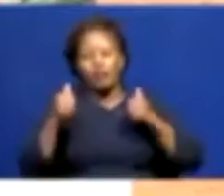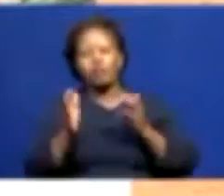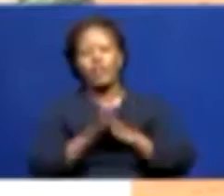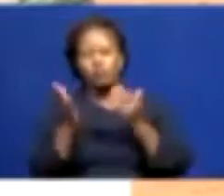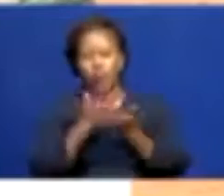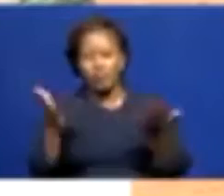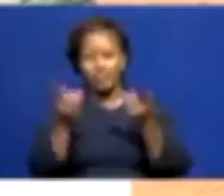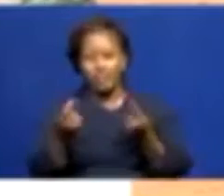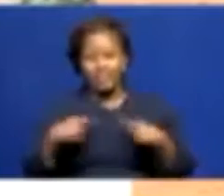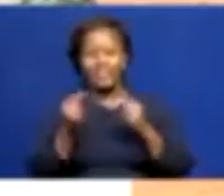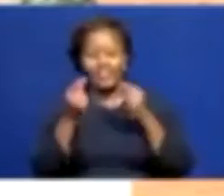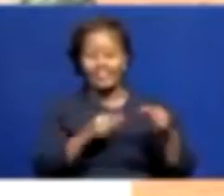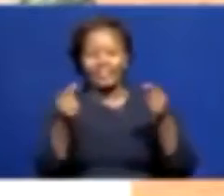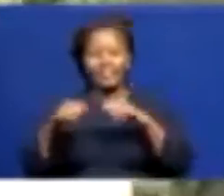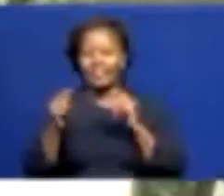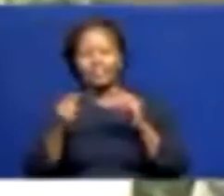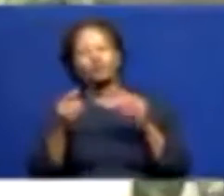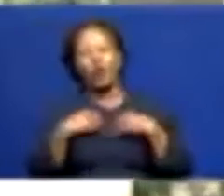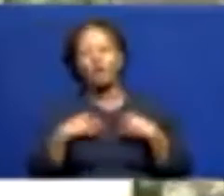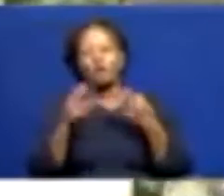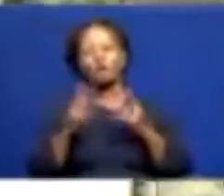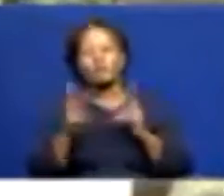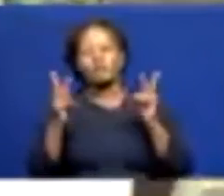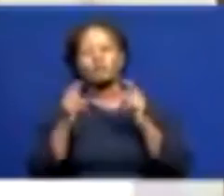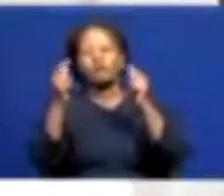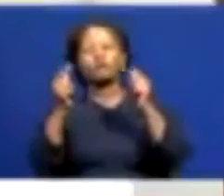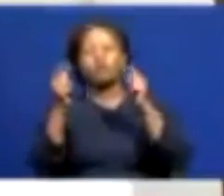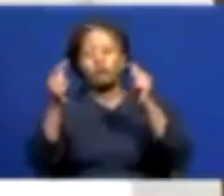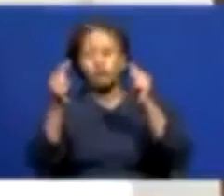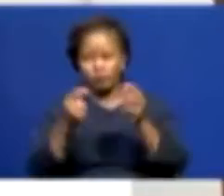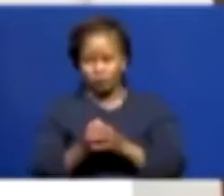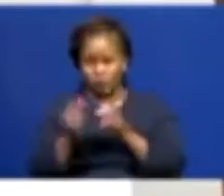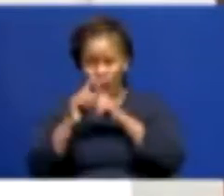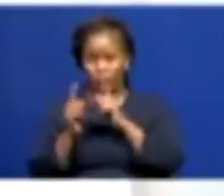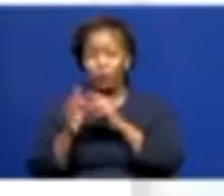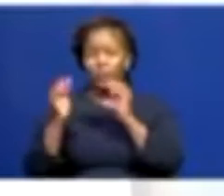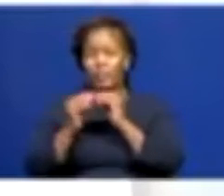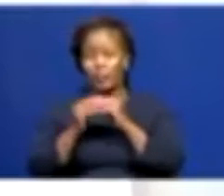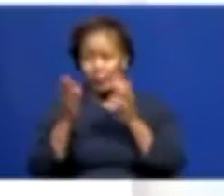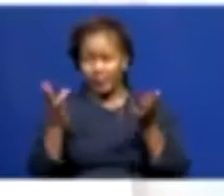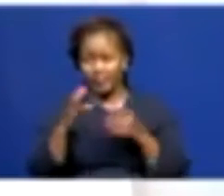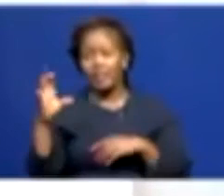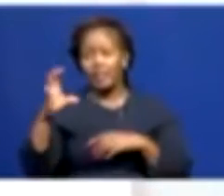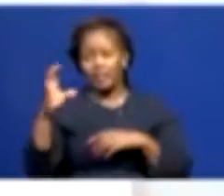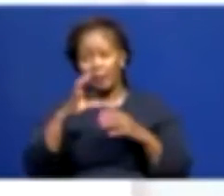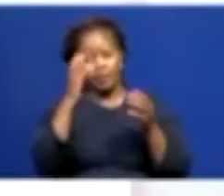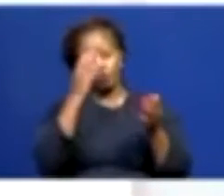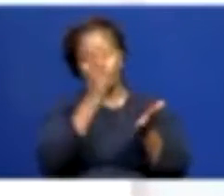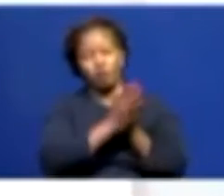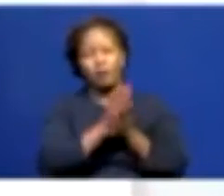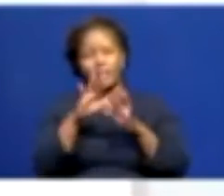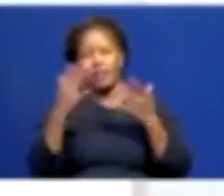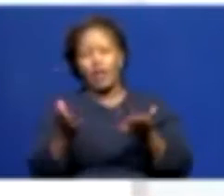za kukabiliana na tishio linalotokana na maandamano hayo. Katika mkutano huo, baraza hilo la mawaziri liliidhinisha mswada wa kupambana